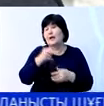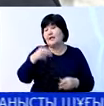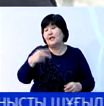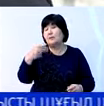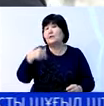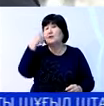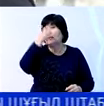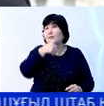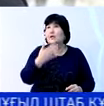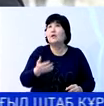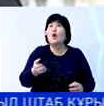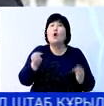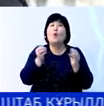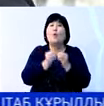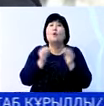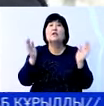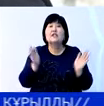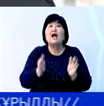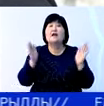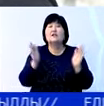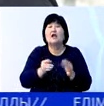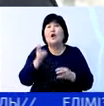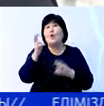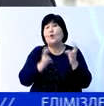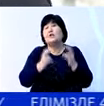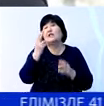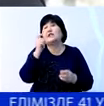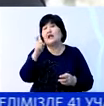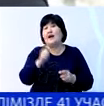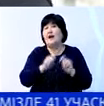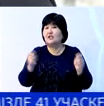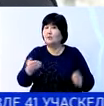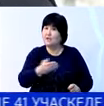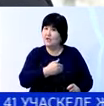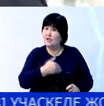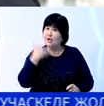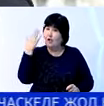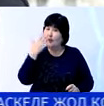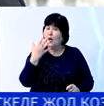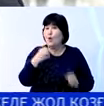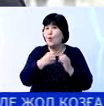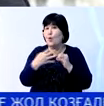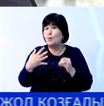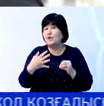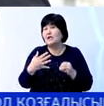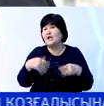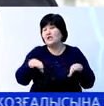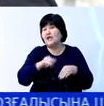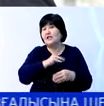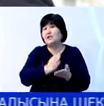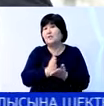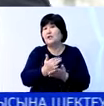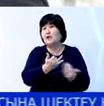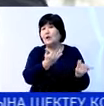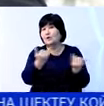жылы 10 шағын-шағын өндірістік цех ашқымыз келіп отыр. Және 15 шақты қызмет көрсету бойынша, халыққа